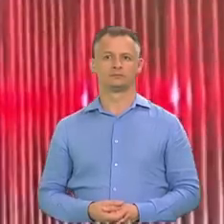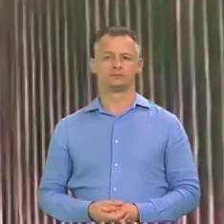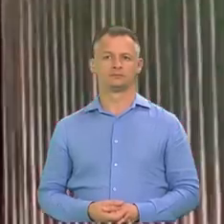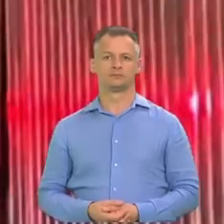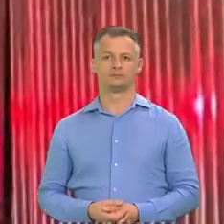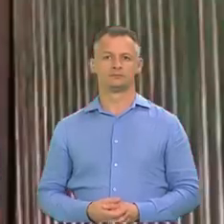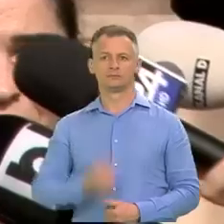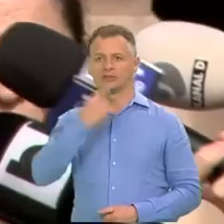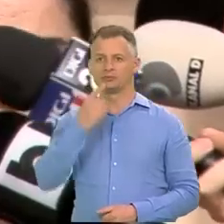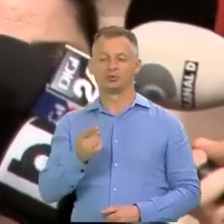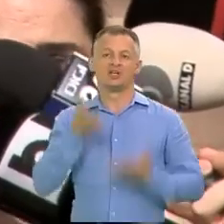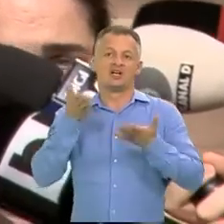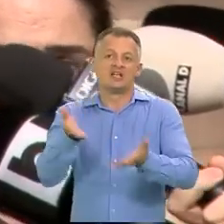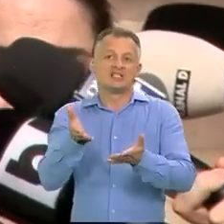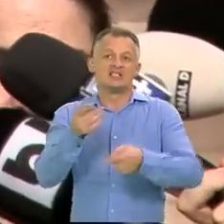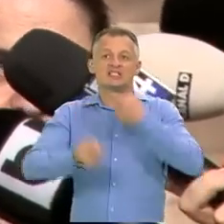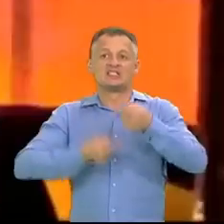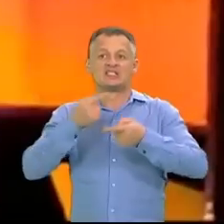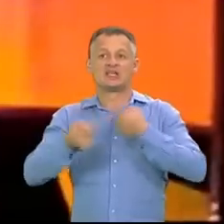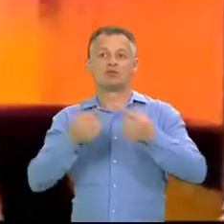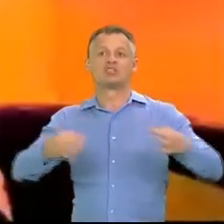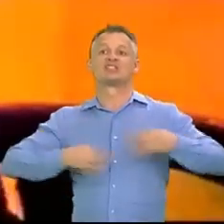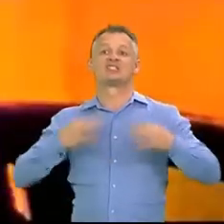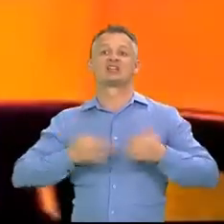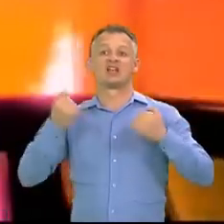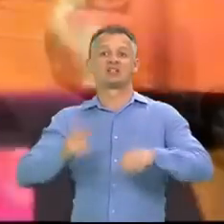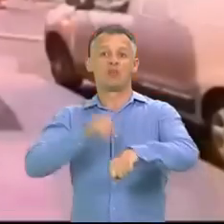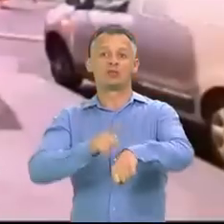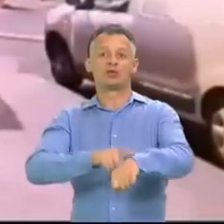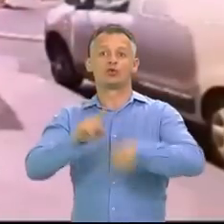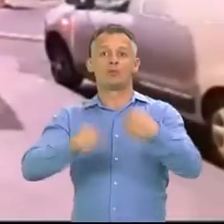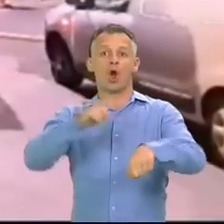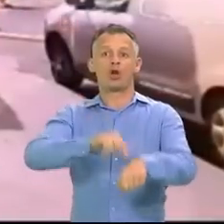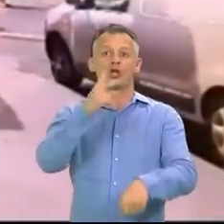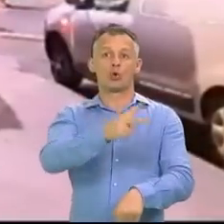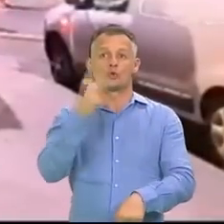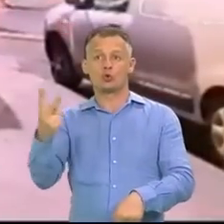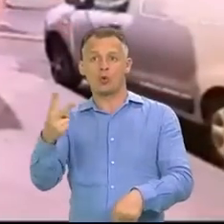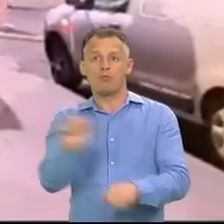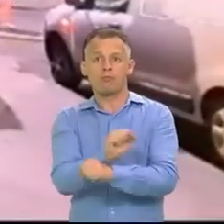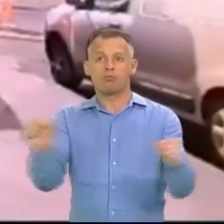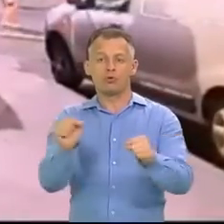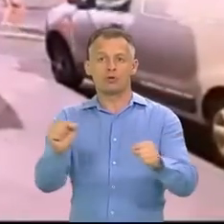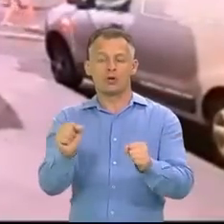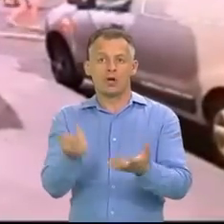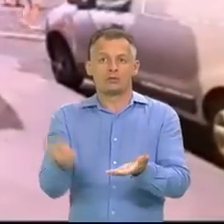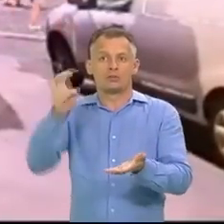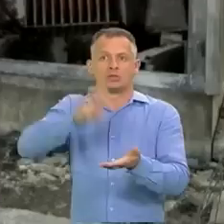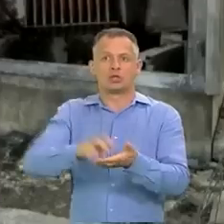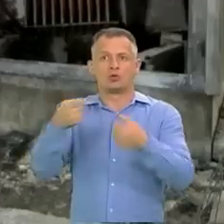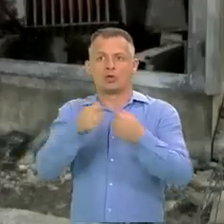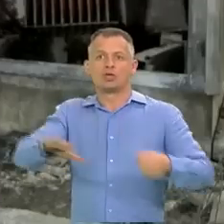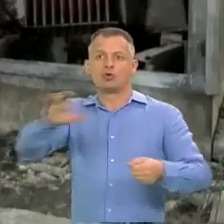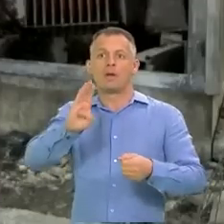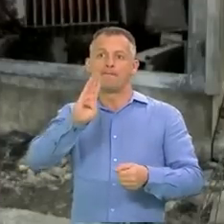Asta este sistemul public în acest moment. Puțin după ora 22, o bubuitură a trezit întregul cartier Berceni. Totul a